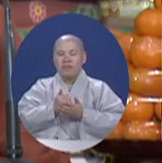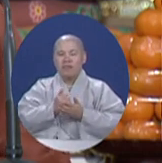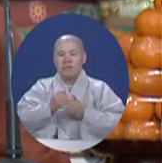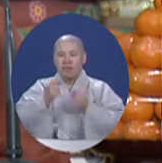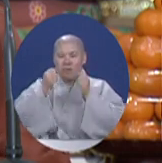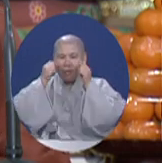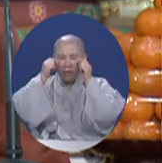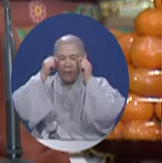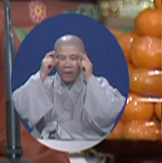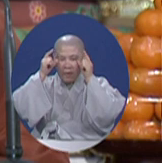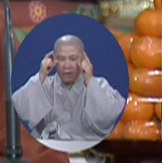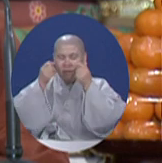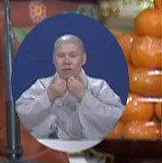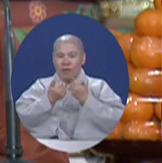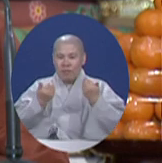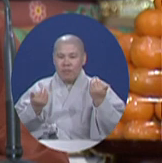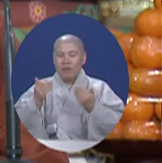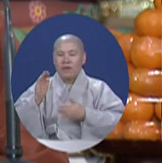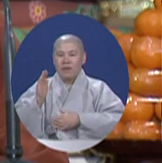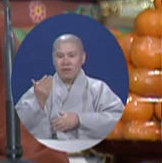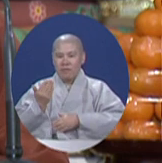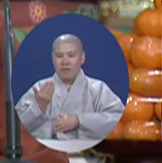10만 8천이요.